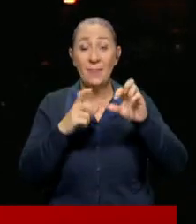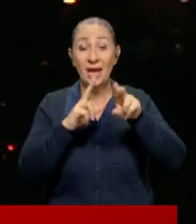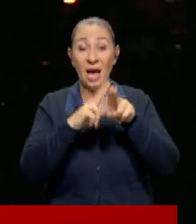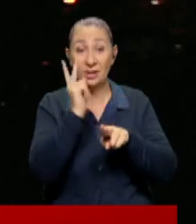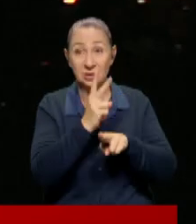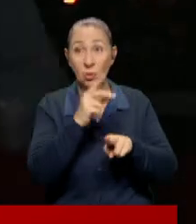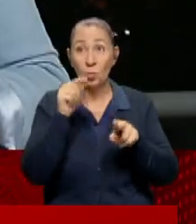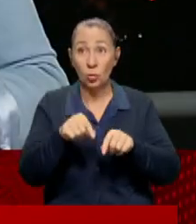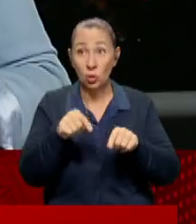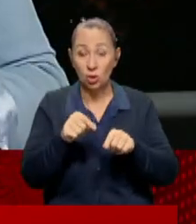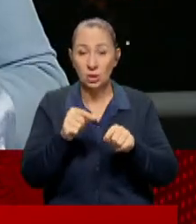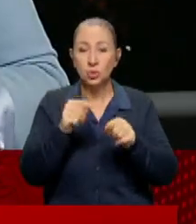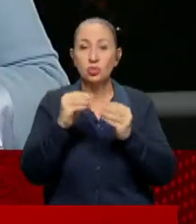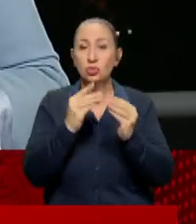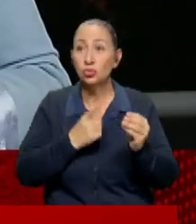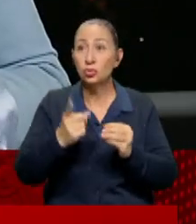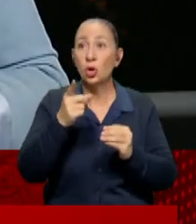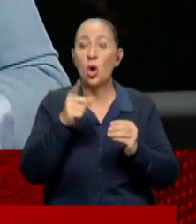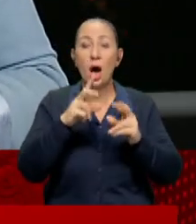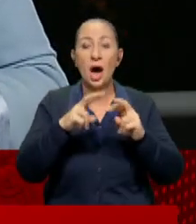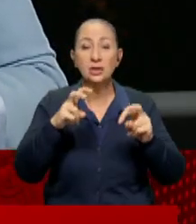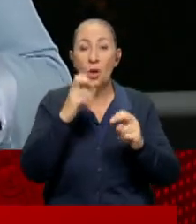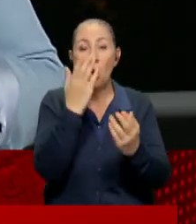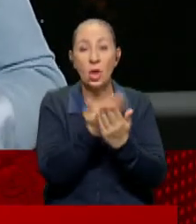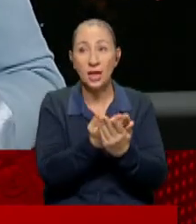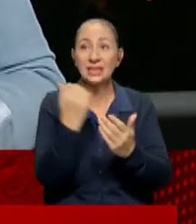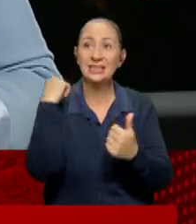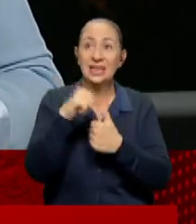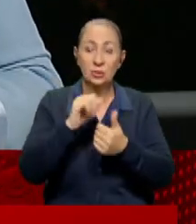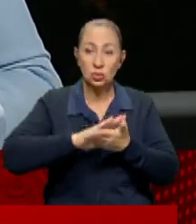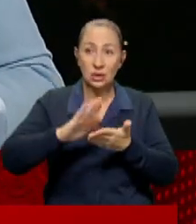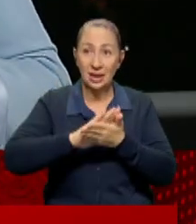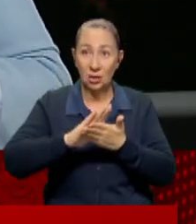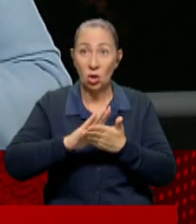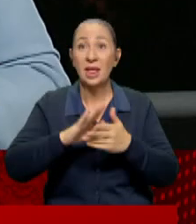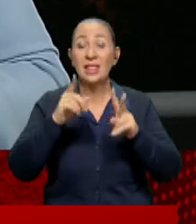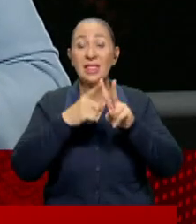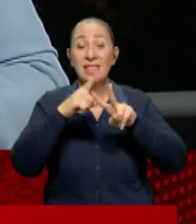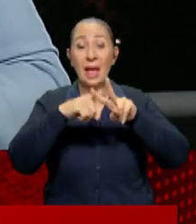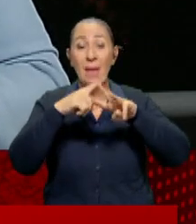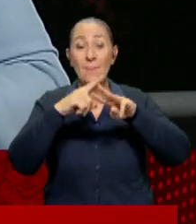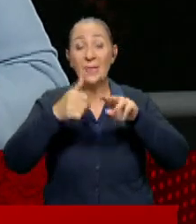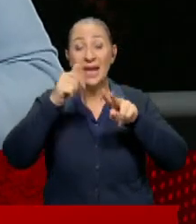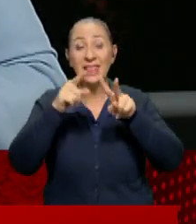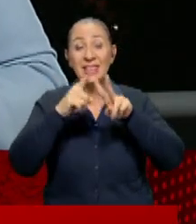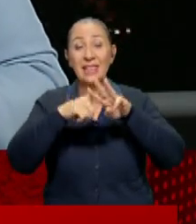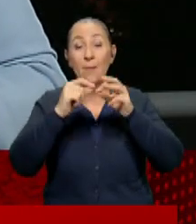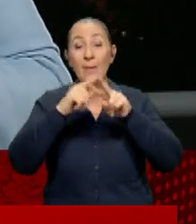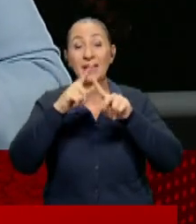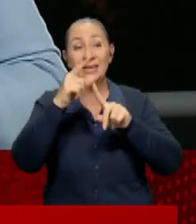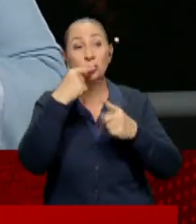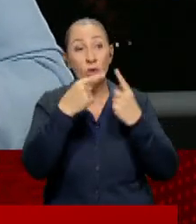SPK'nın bugünkü hamlesinden sonra o araştırma önergesi yeniden revize ediliyor. Bakan Nebati'nin